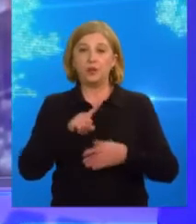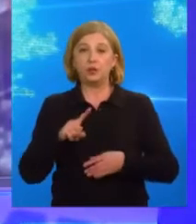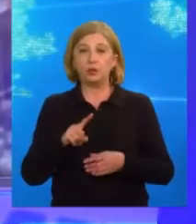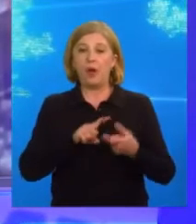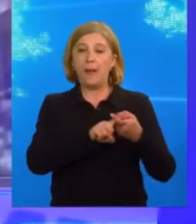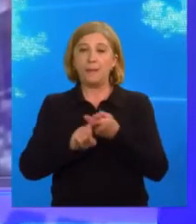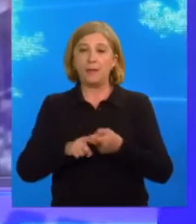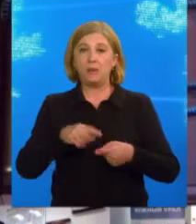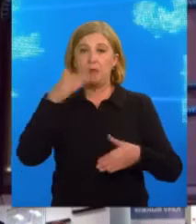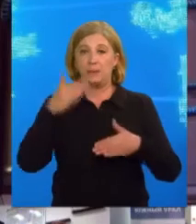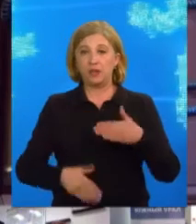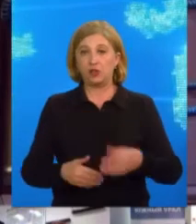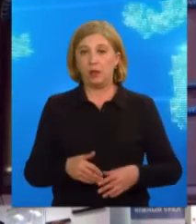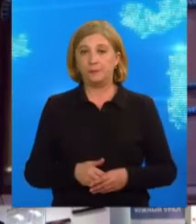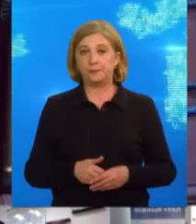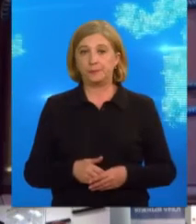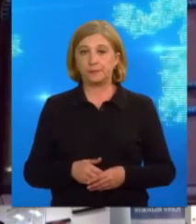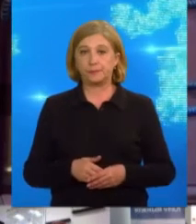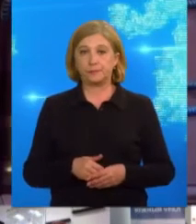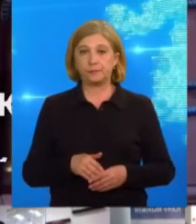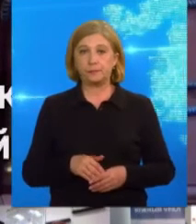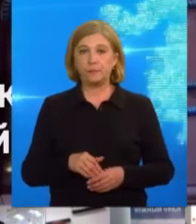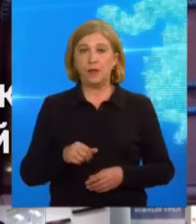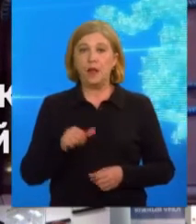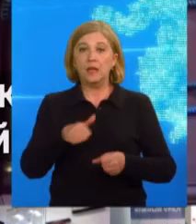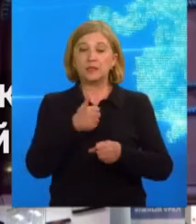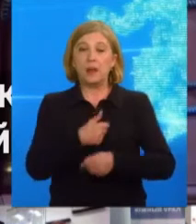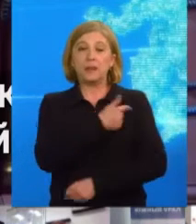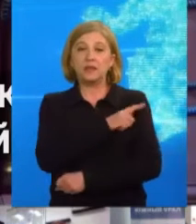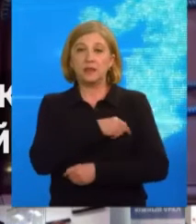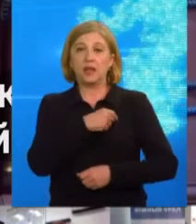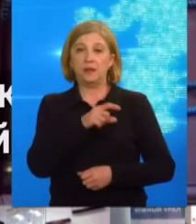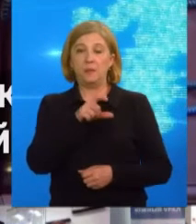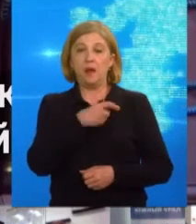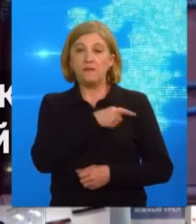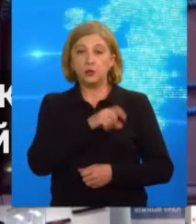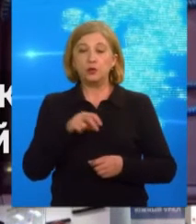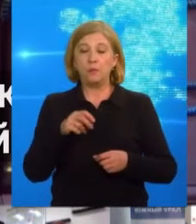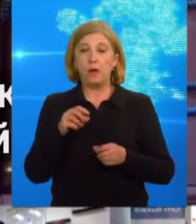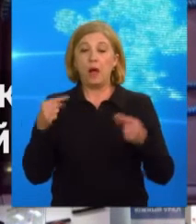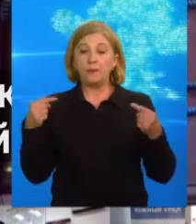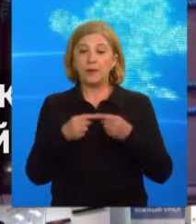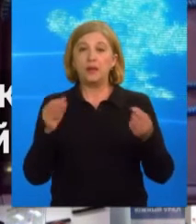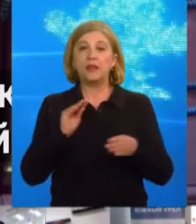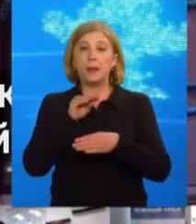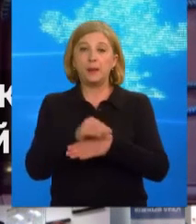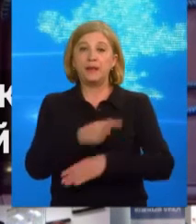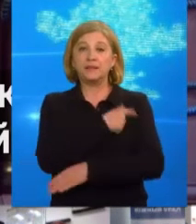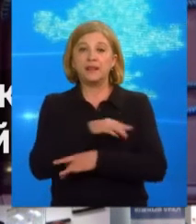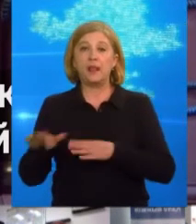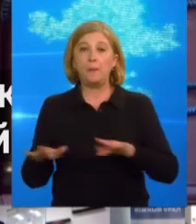прошла. Совместно с главным санитарным врачом региона определили дополнительные санитарные меры